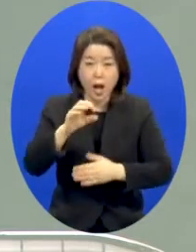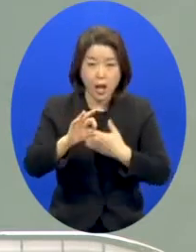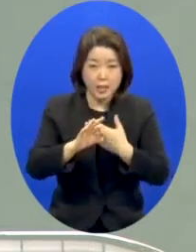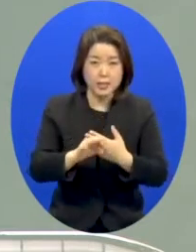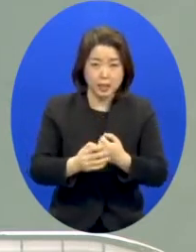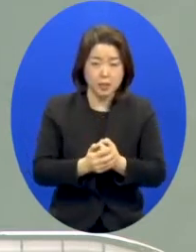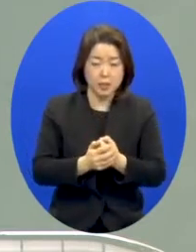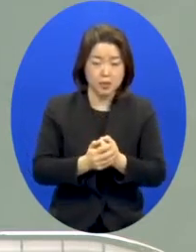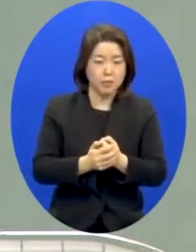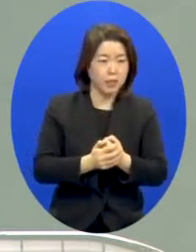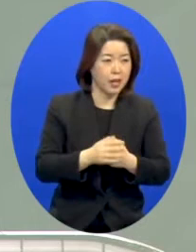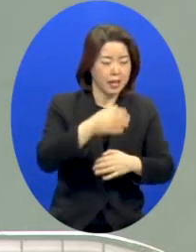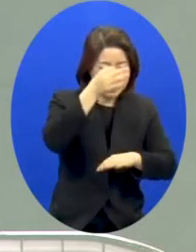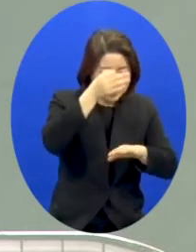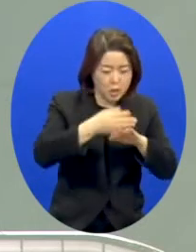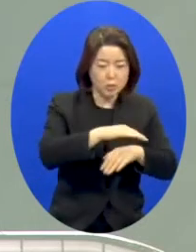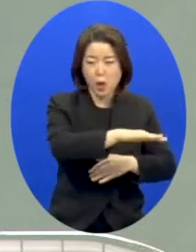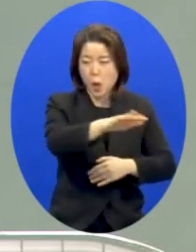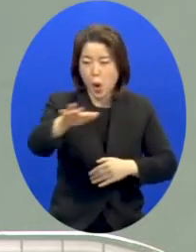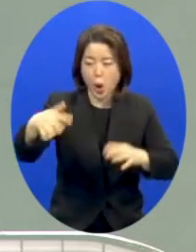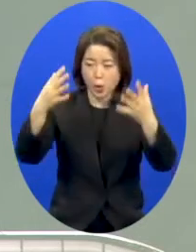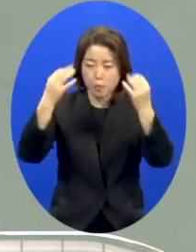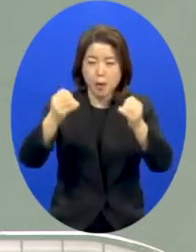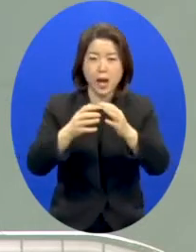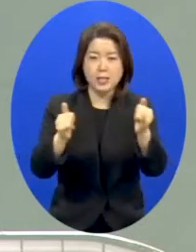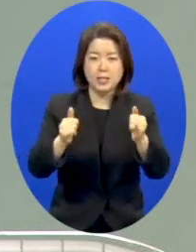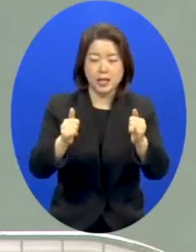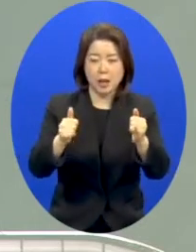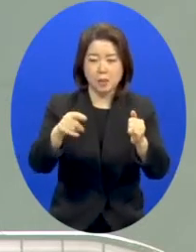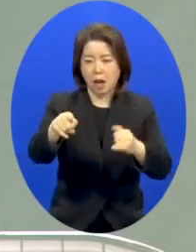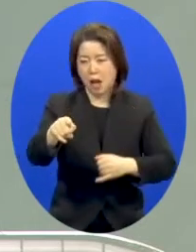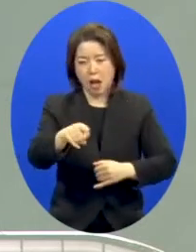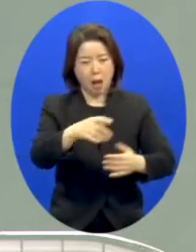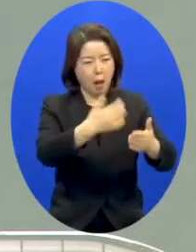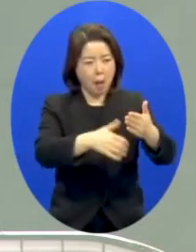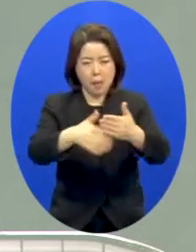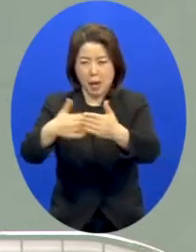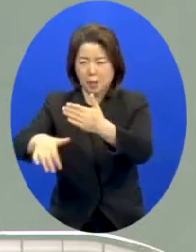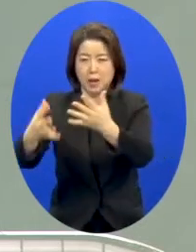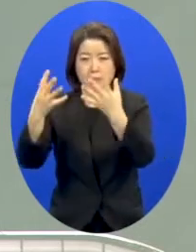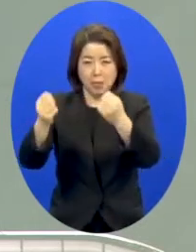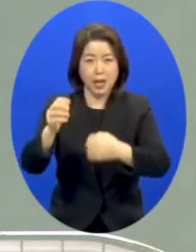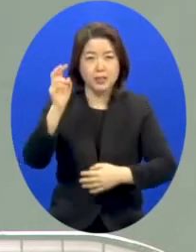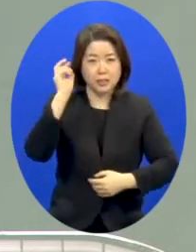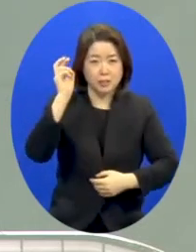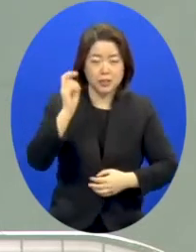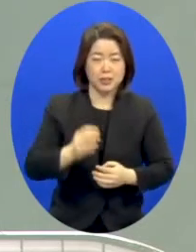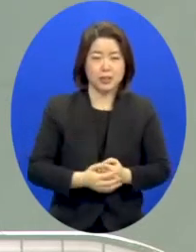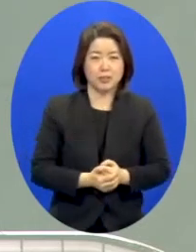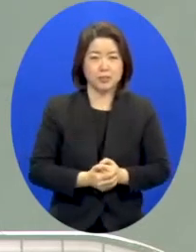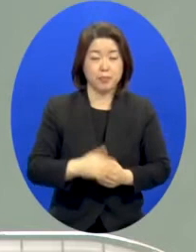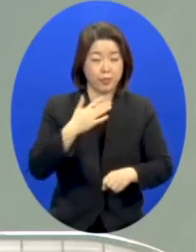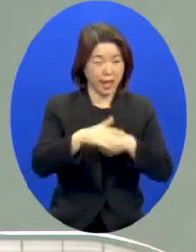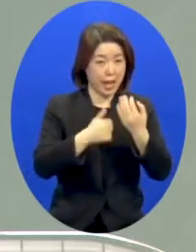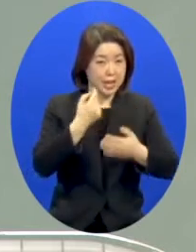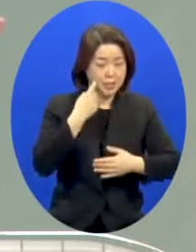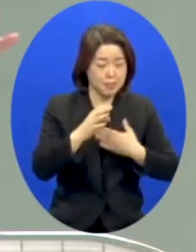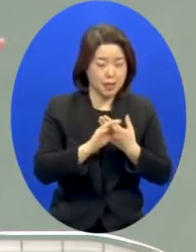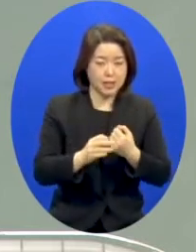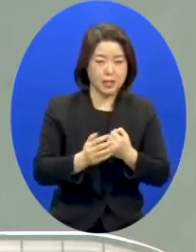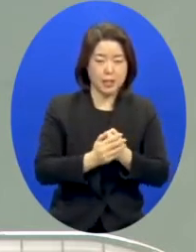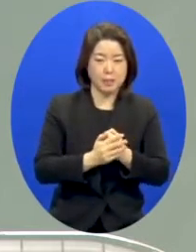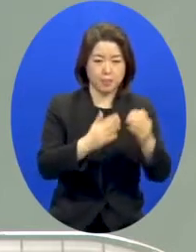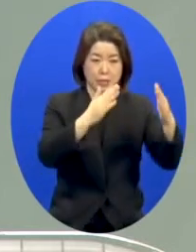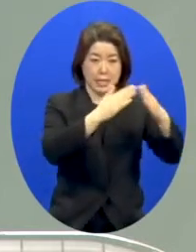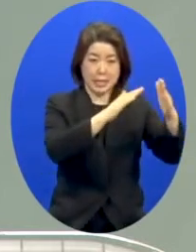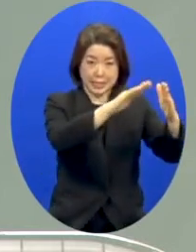죄송하지만 오늘 여기서 상당히 많은 사람은 이미 해당되는 분들이 않으실 겁니다 하나님께서 만약에 가문 좋은